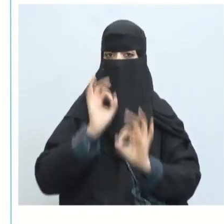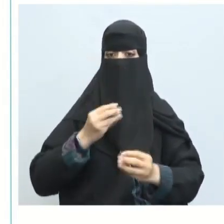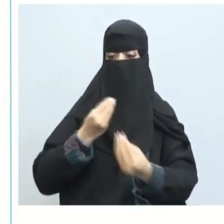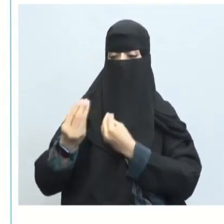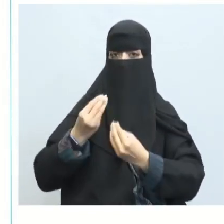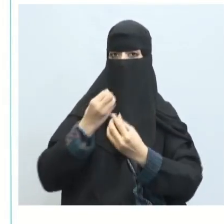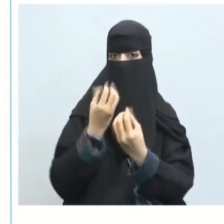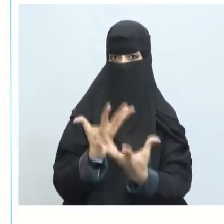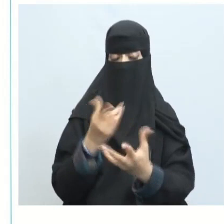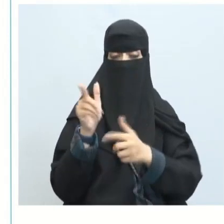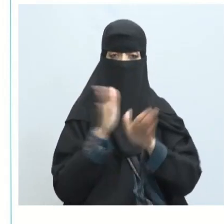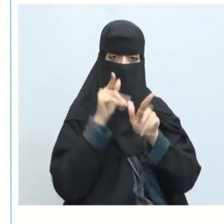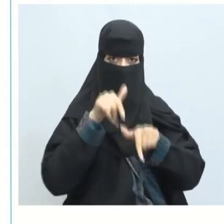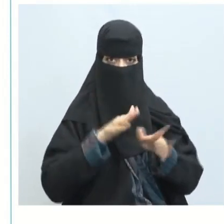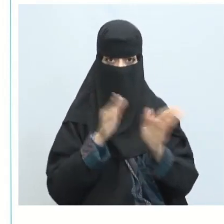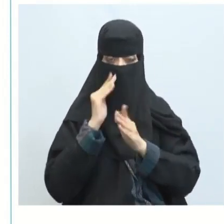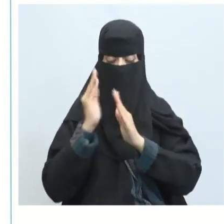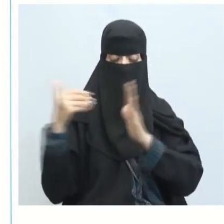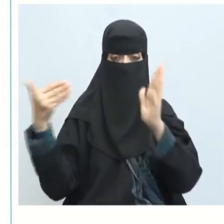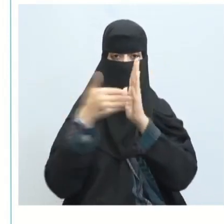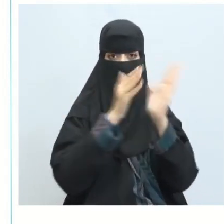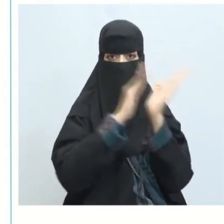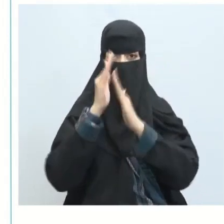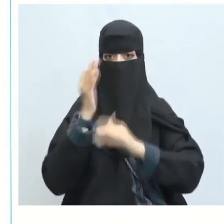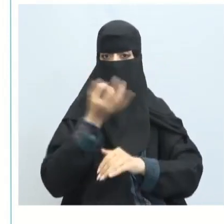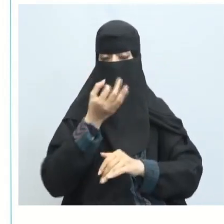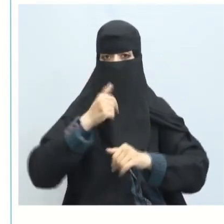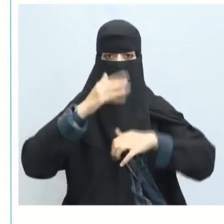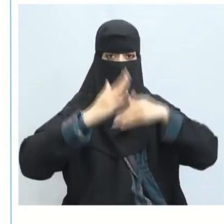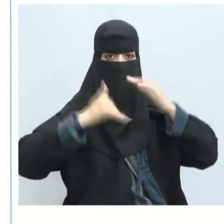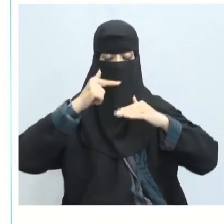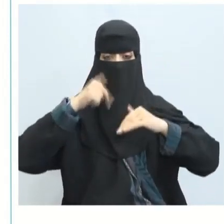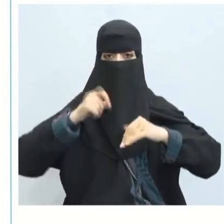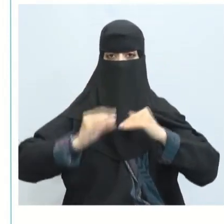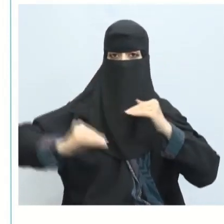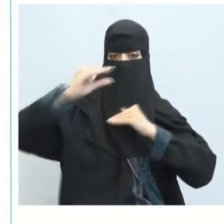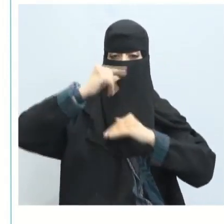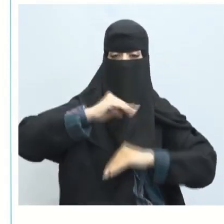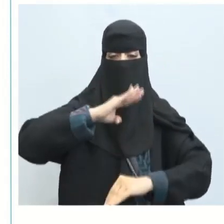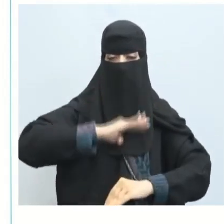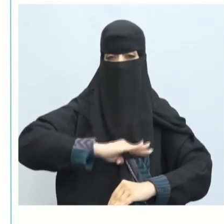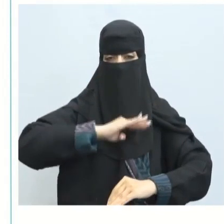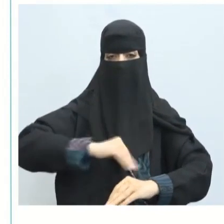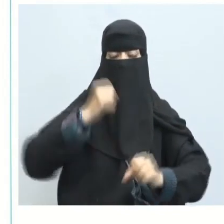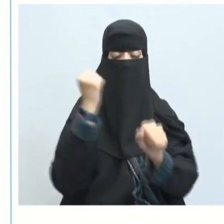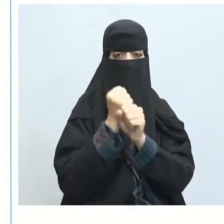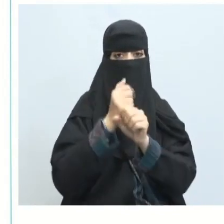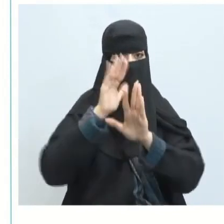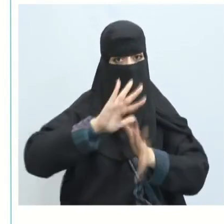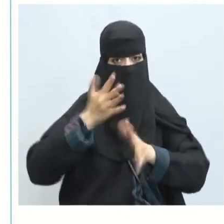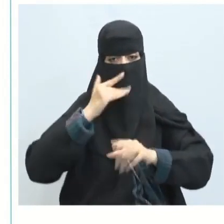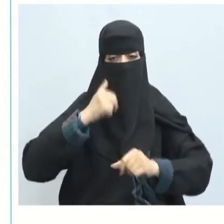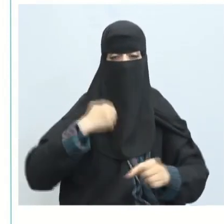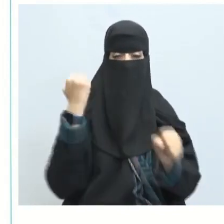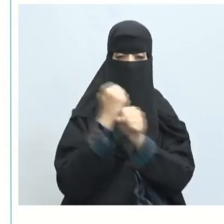الاخرين في هذه الوحده في الدرس الاخير تحدثنا عن مهاره اداره ضغوط العمل ذكرنا قد نمر بضغوط